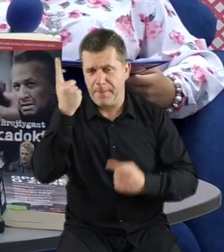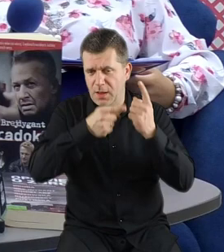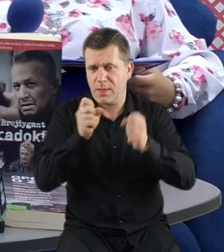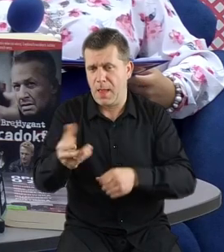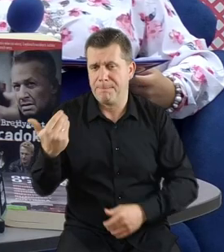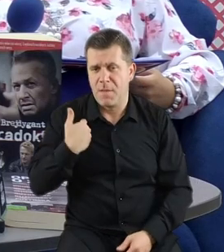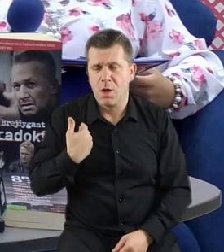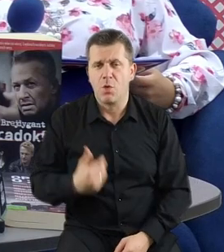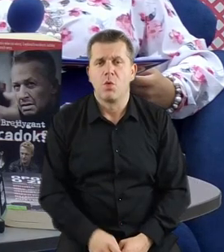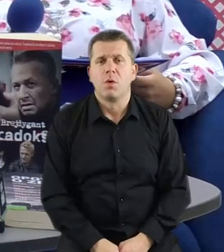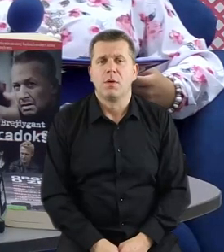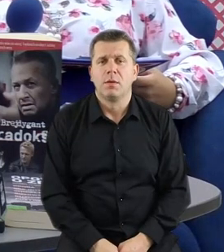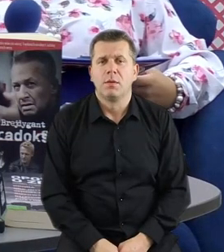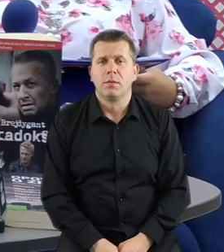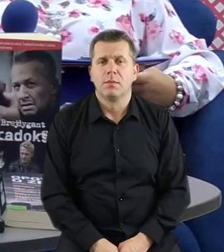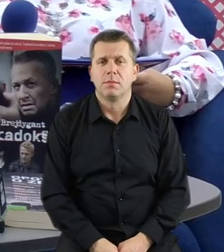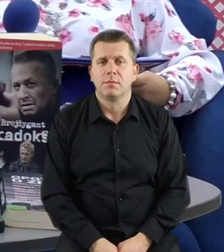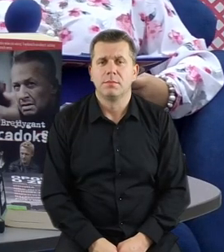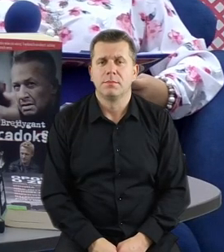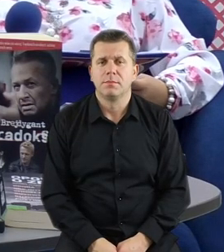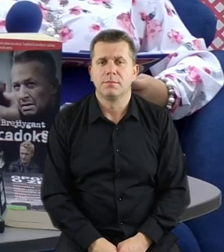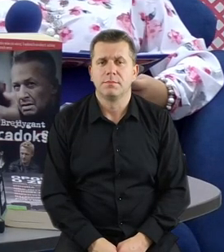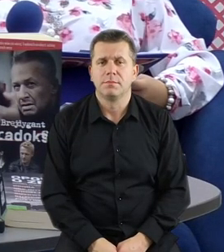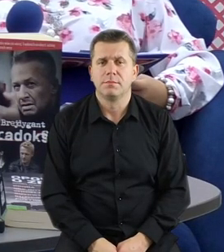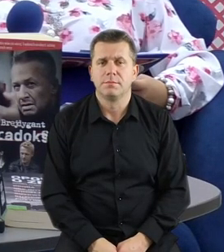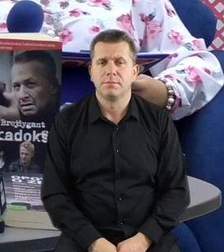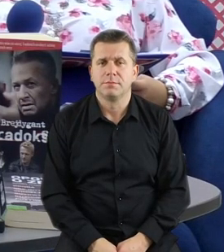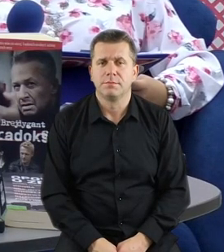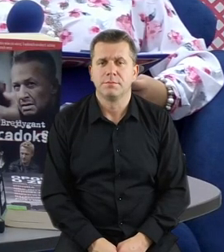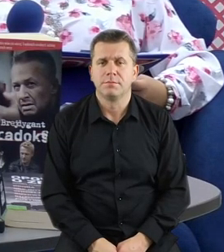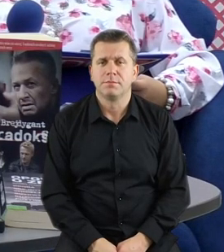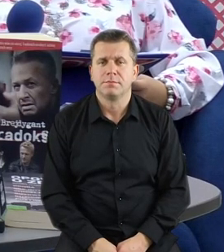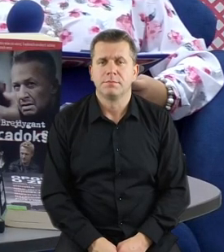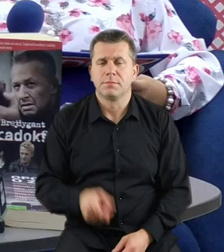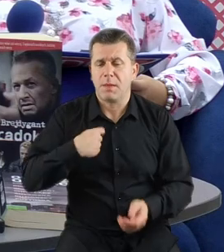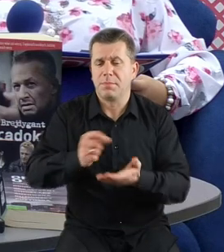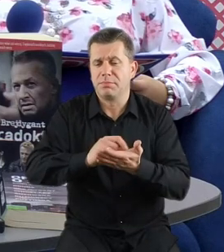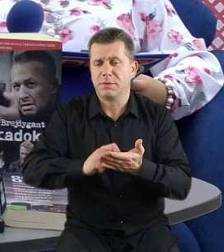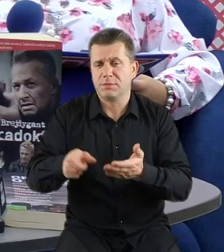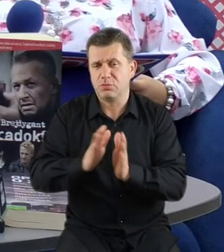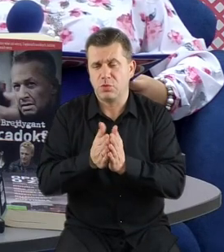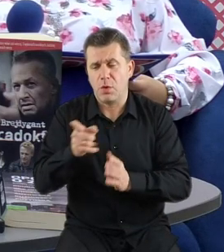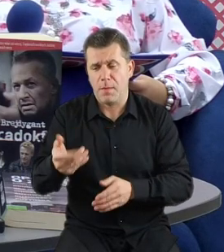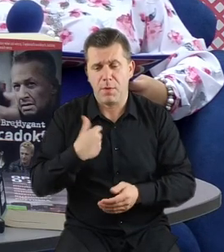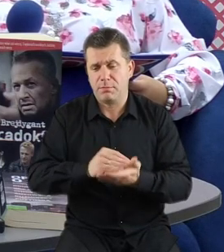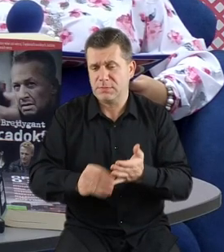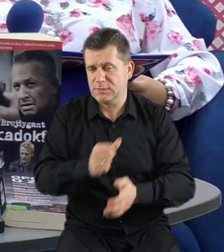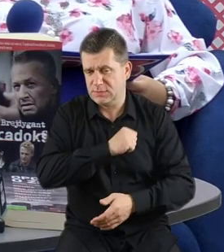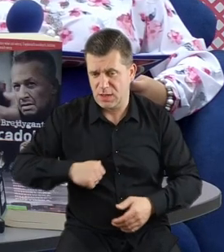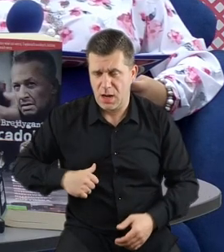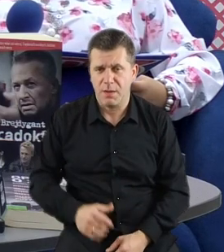tak było, no na przykład Palimpsest, który tutaj leży, pisałem zupełnie sam,